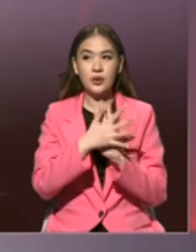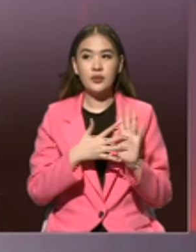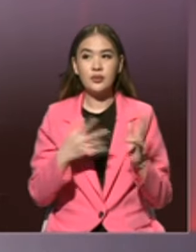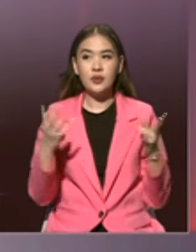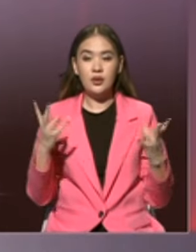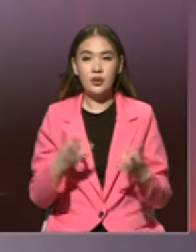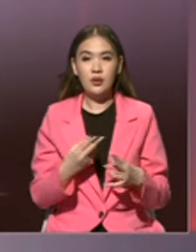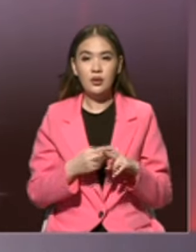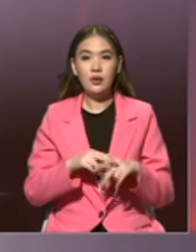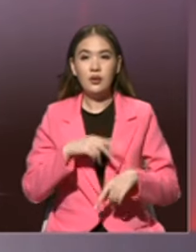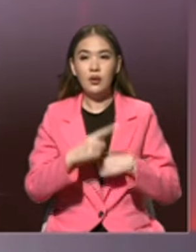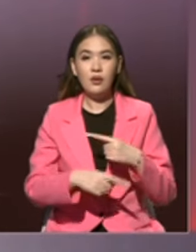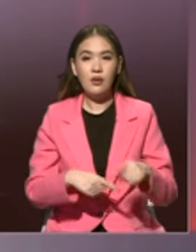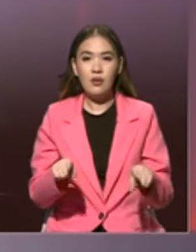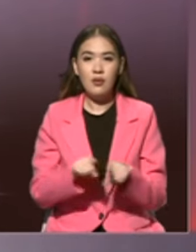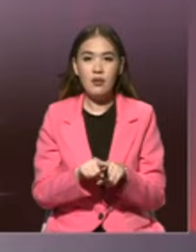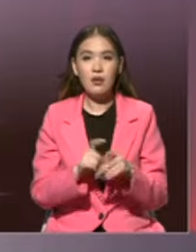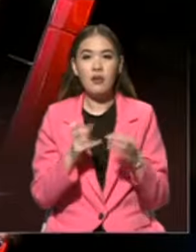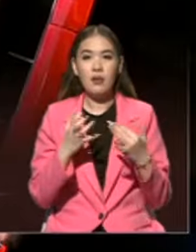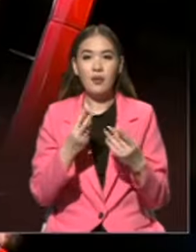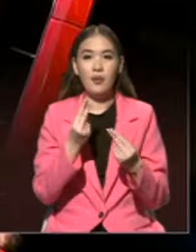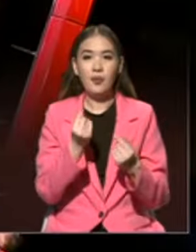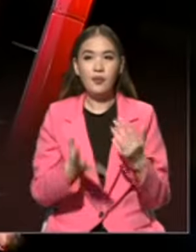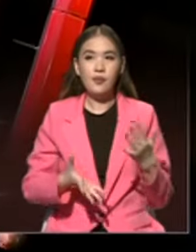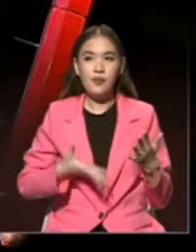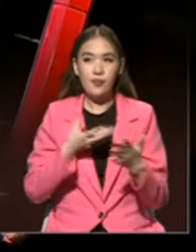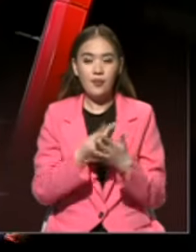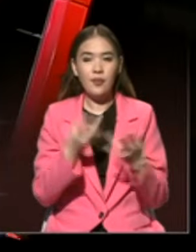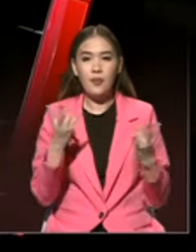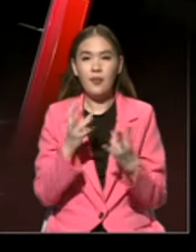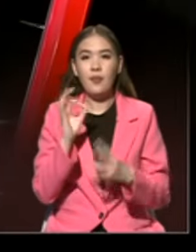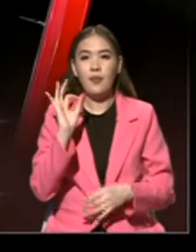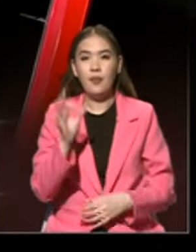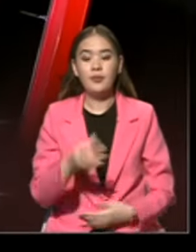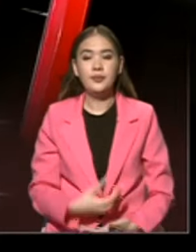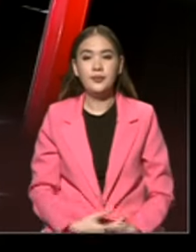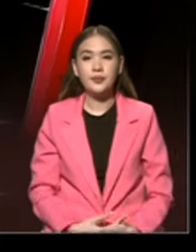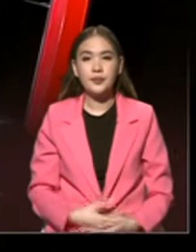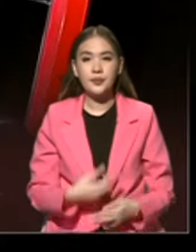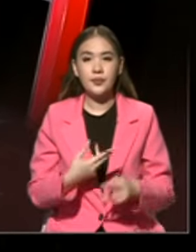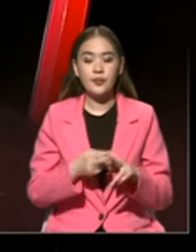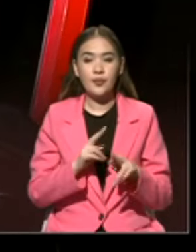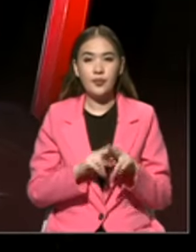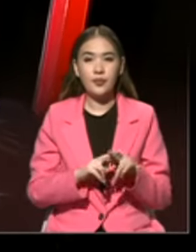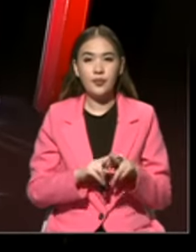Оның өзі мысалға тұқымды асылдандыру үшін қанша ақша бөлінеді ғой? Осы студияда?